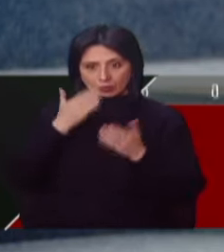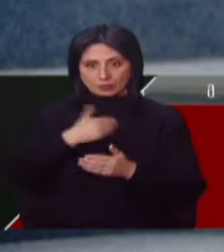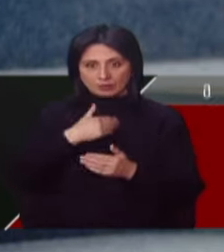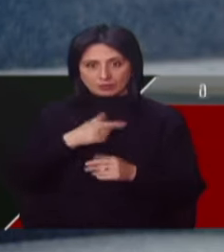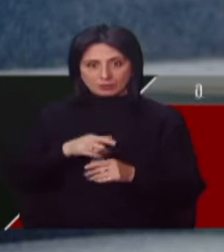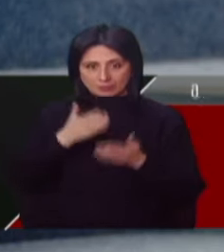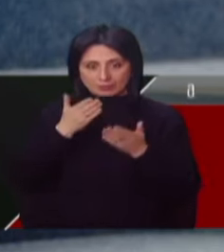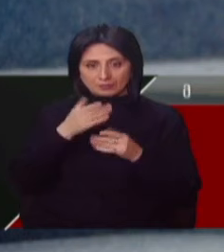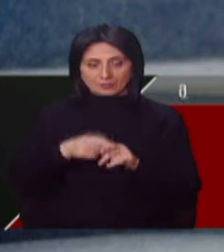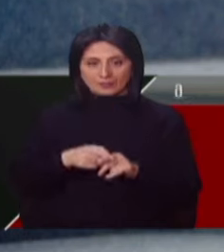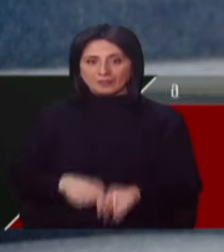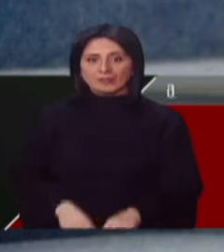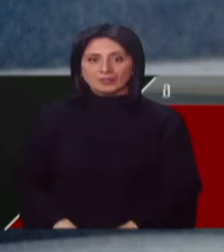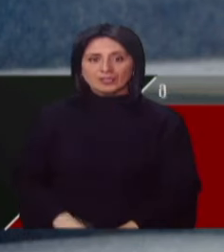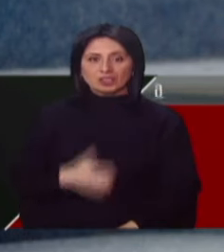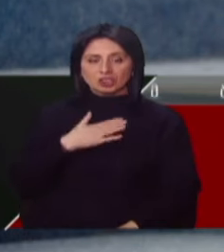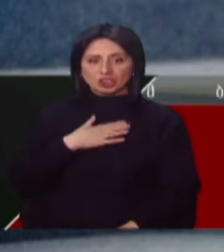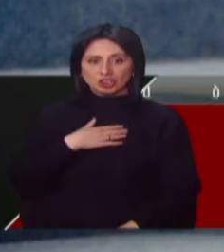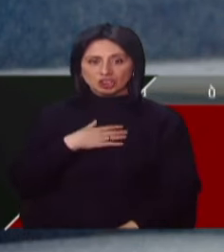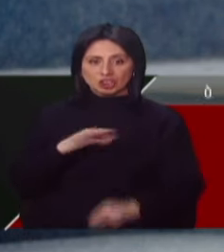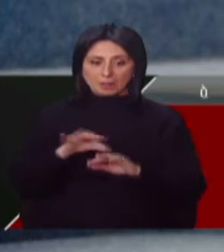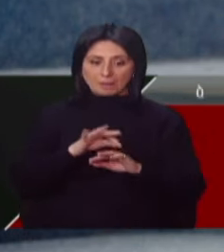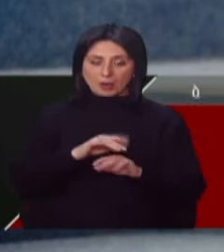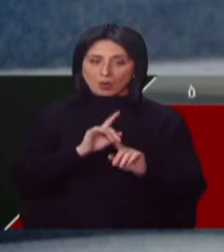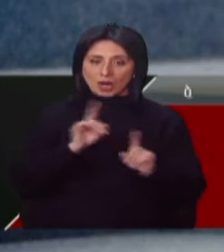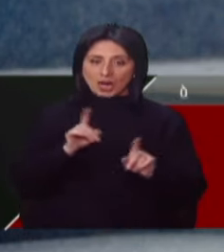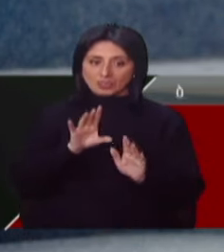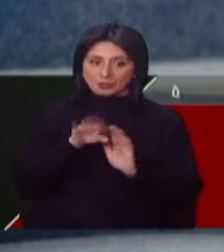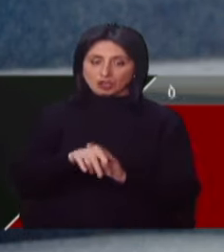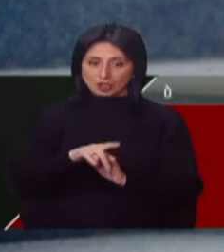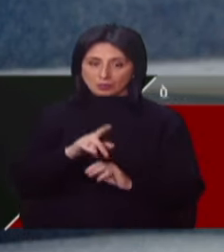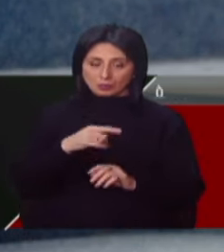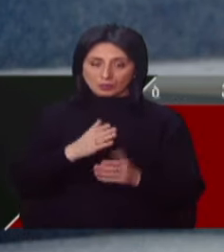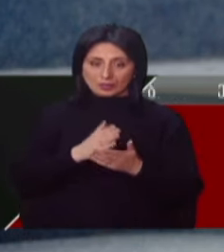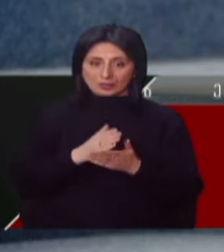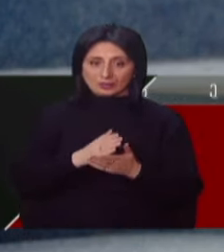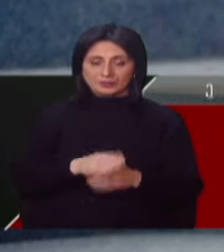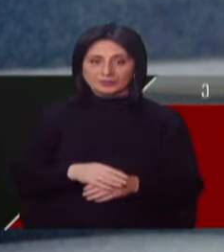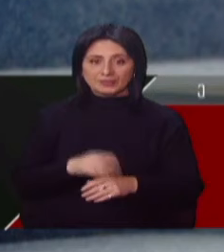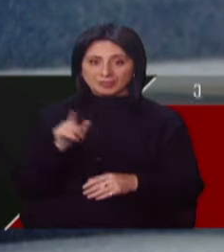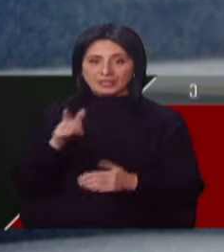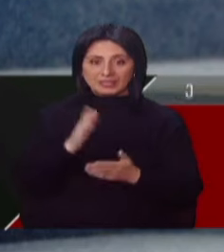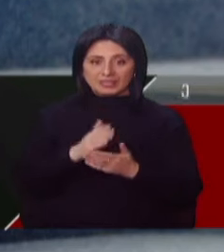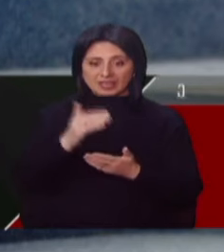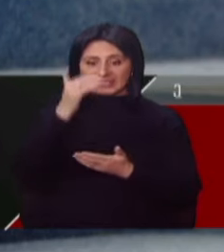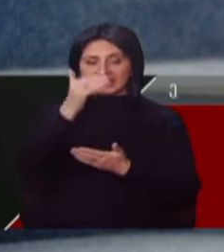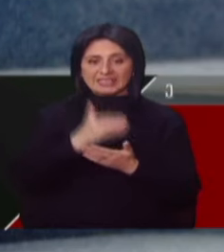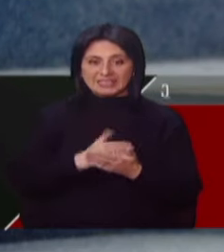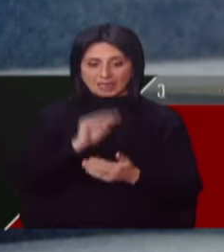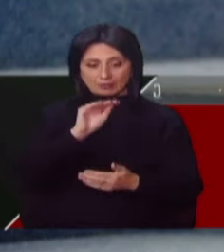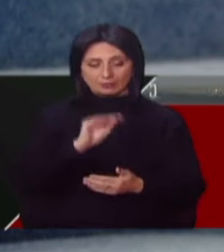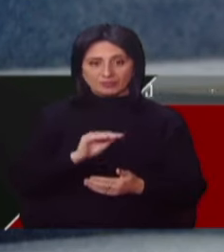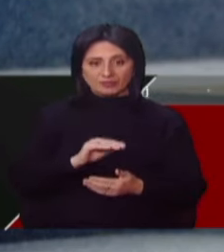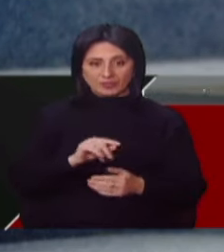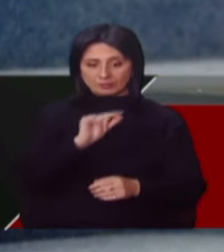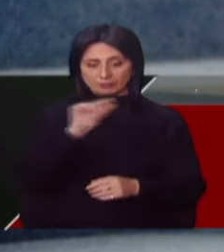წაეკითხა ეს ყველაფერი. და ჩემი მეუღლე არის განსაკუთრებით ჩართული ამ ნაწილში და მას აქვს სია, ასე გაწერილი